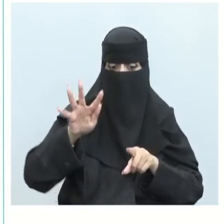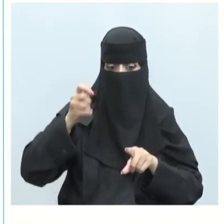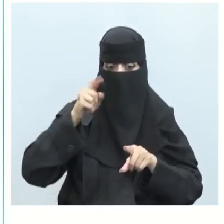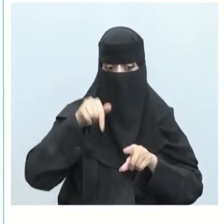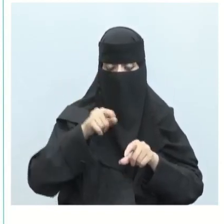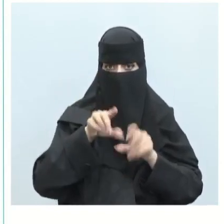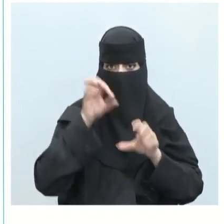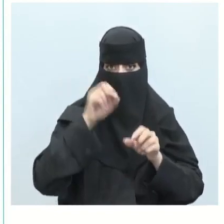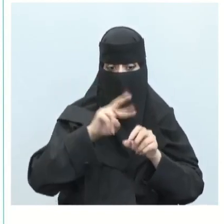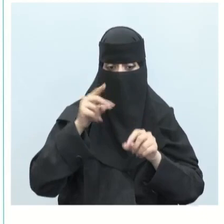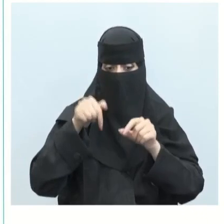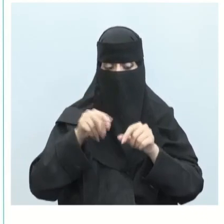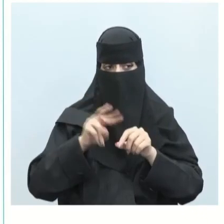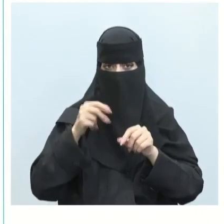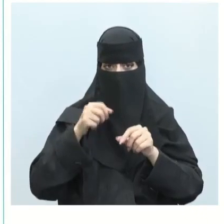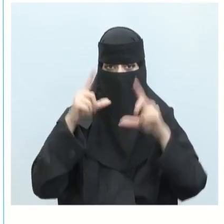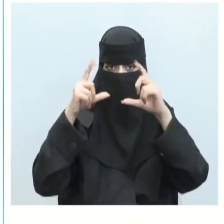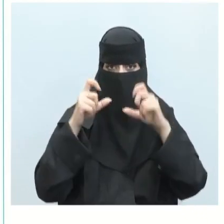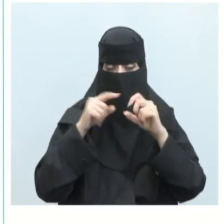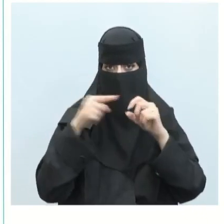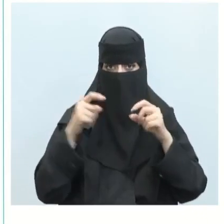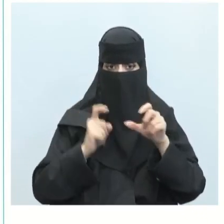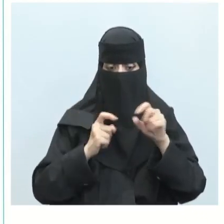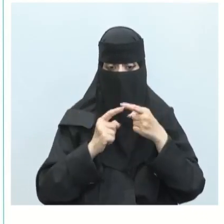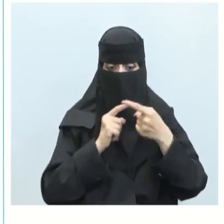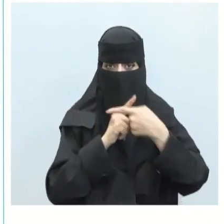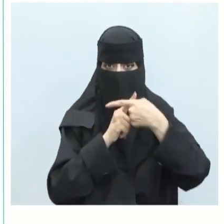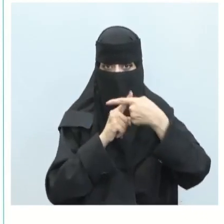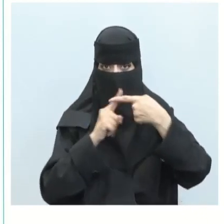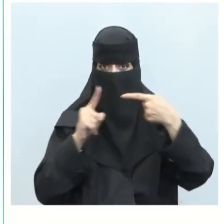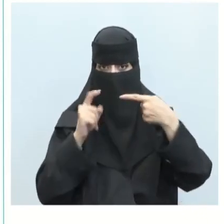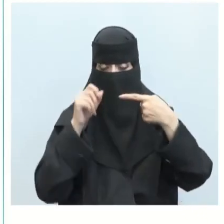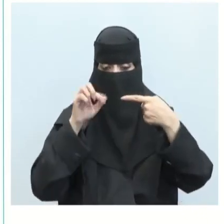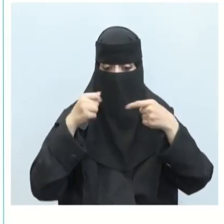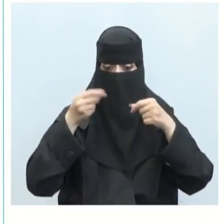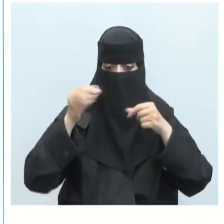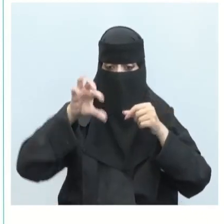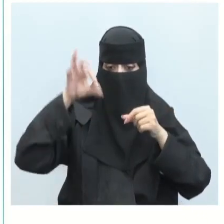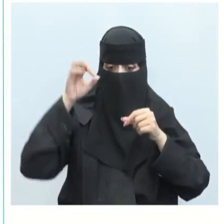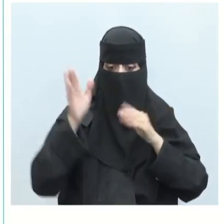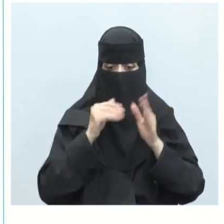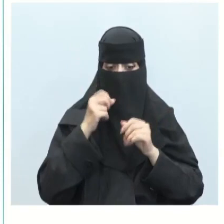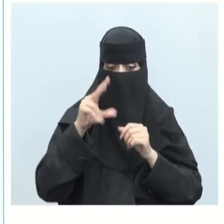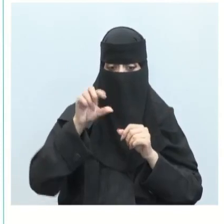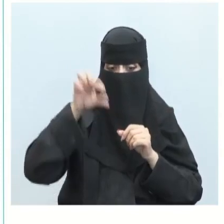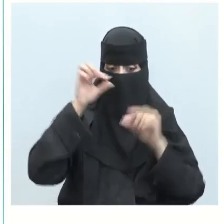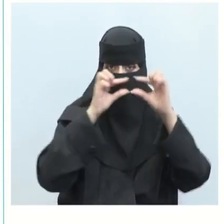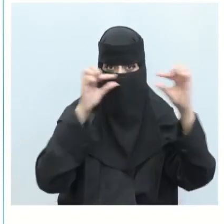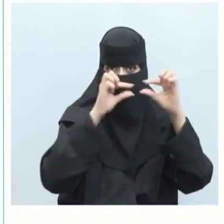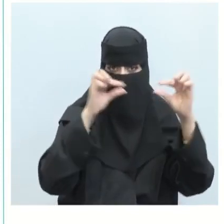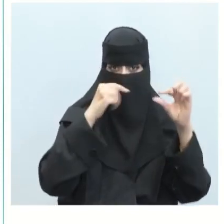اناليز والضغط على كابتشر للبدء بالتقاط هذه الحزمه قمنا باختيار الشبكه التي